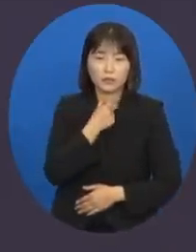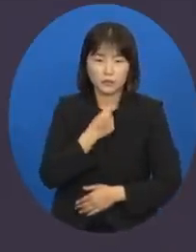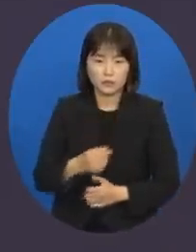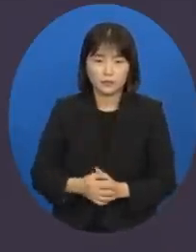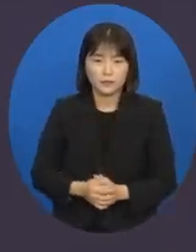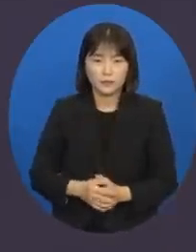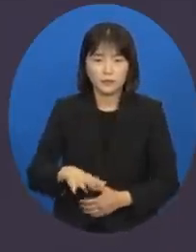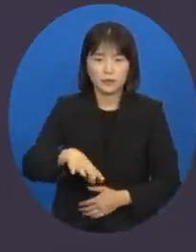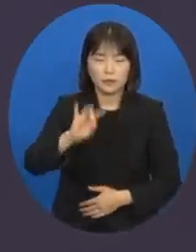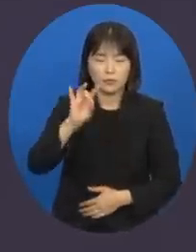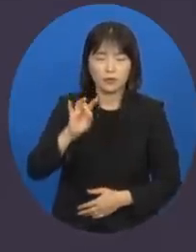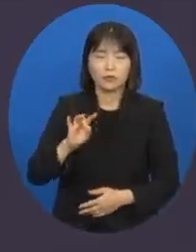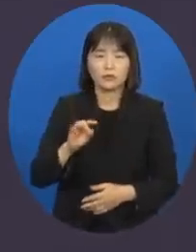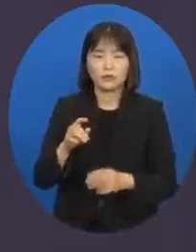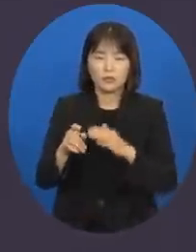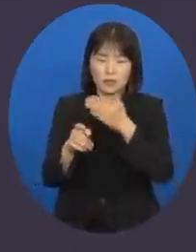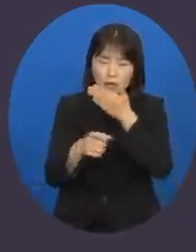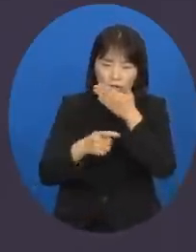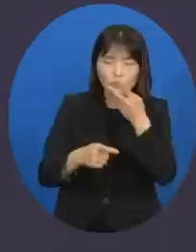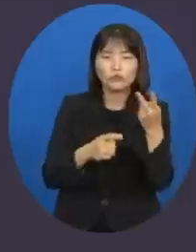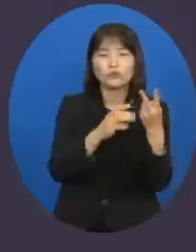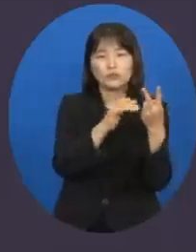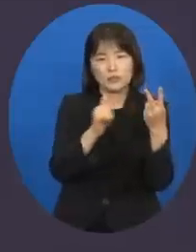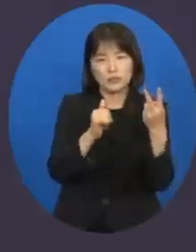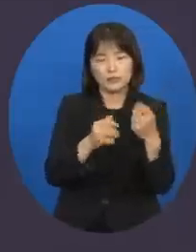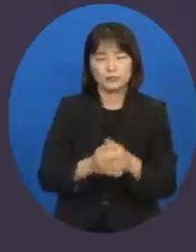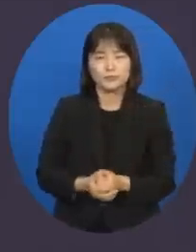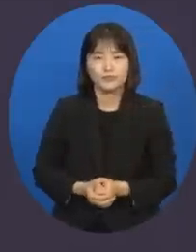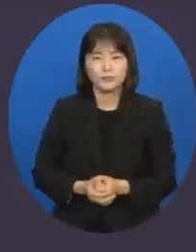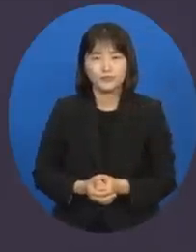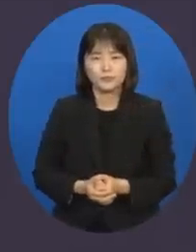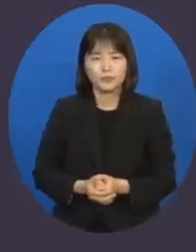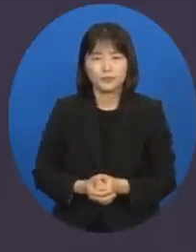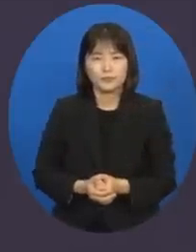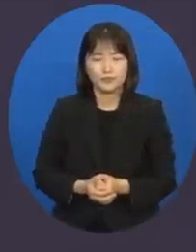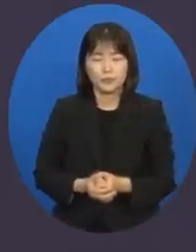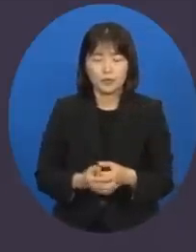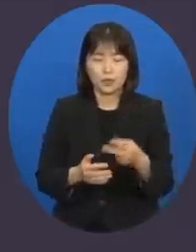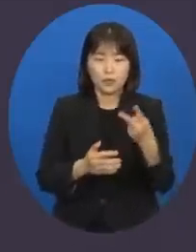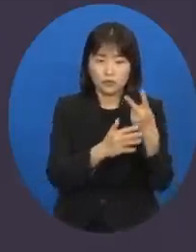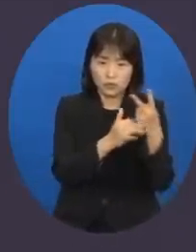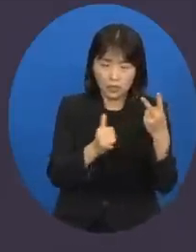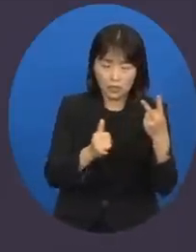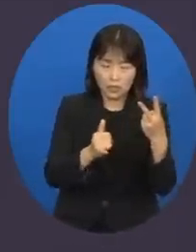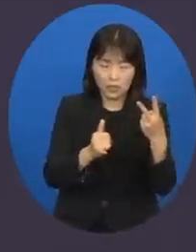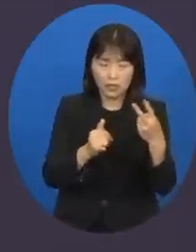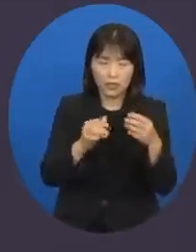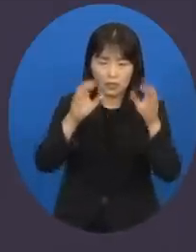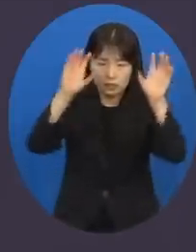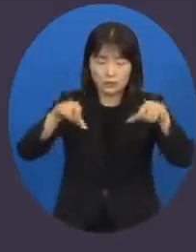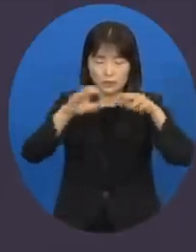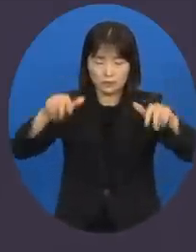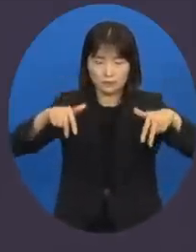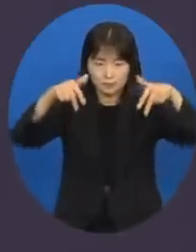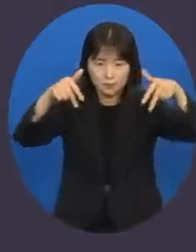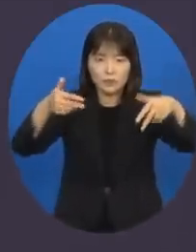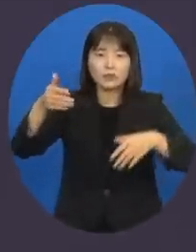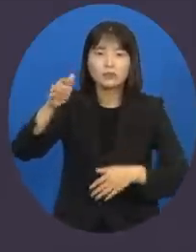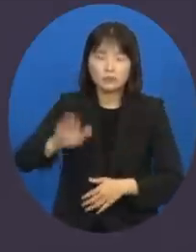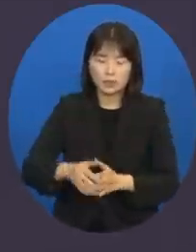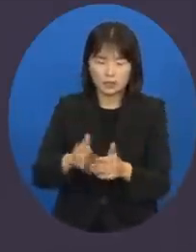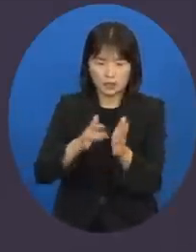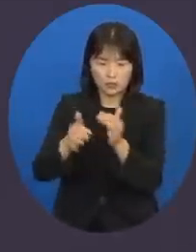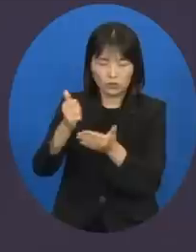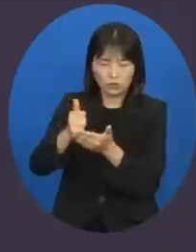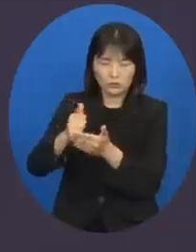먼저는 두 강도입니다. 이 두 강도는 십자가형을 본인들도 받았지만 바로 예수님을 또한 조롱하고 또한